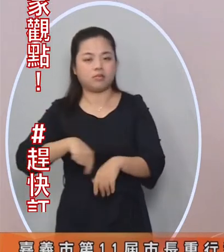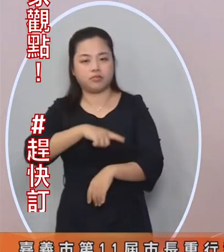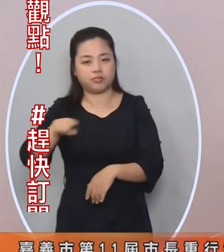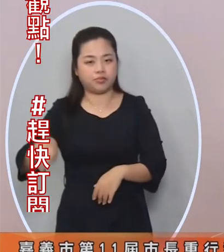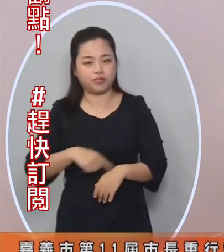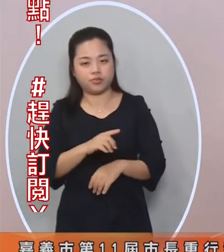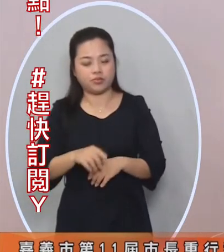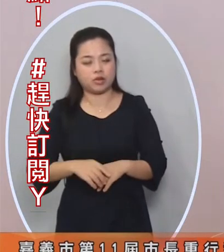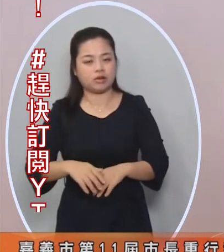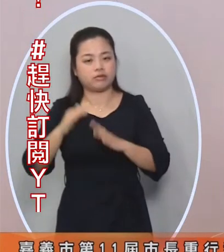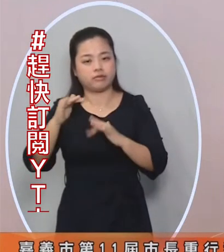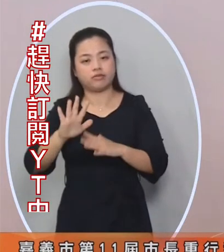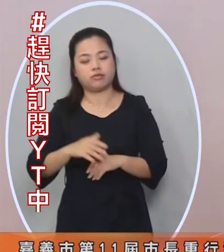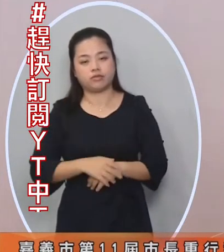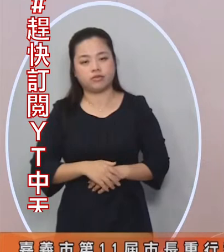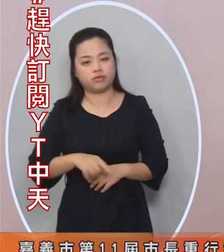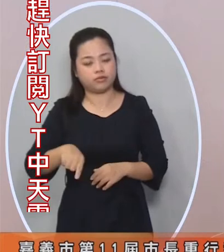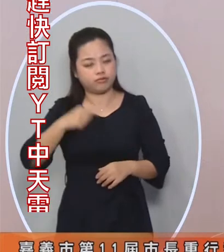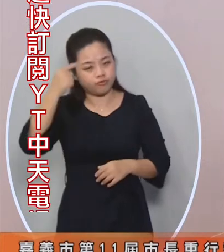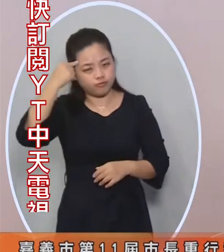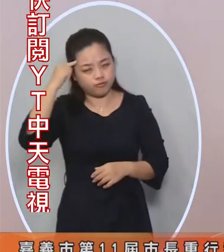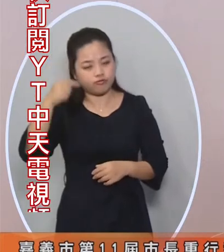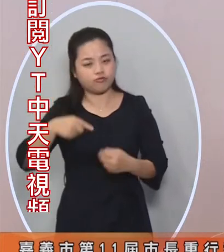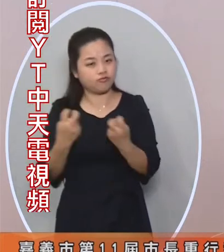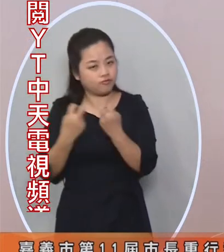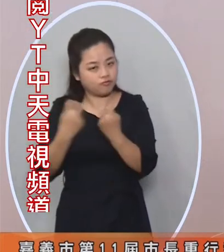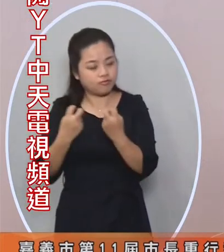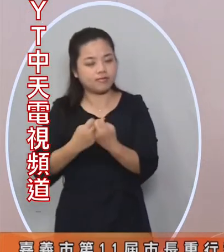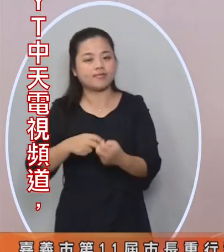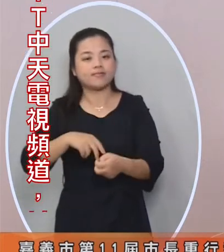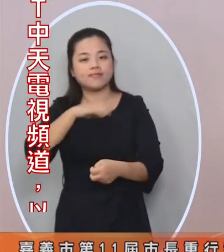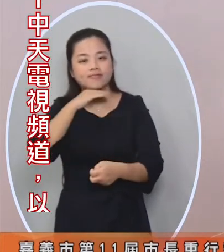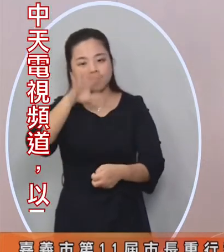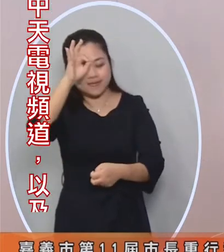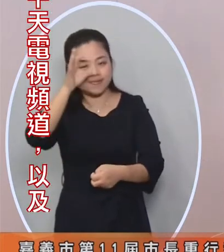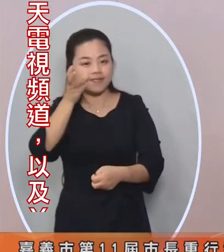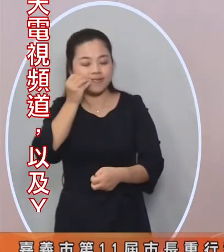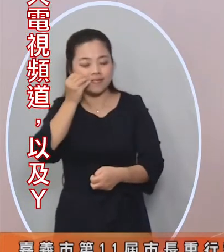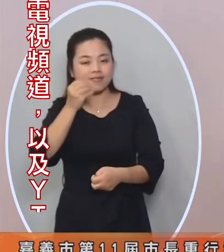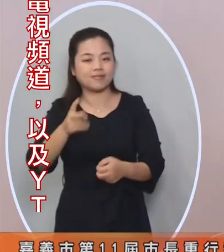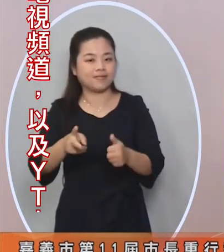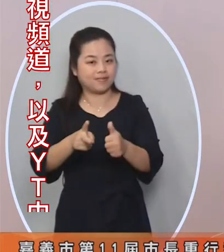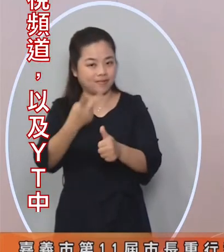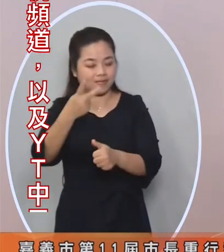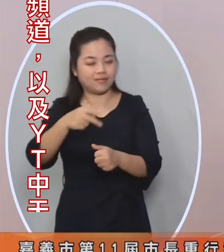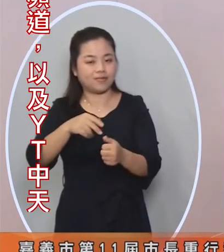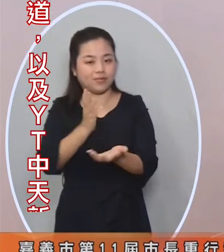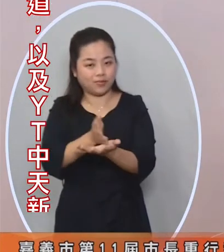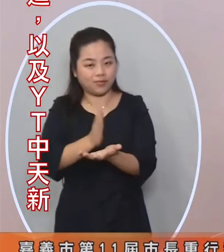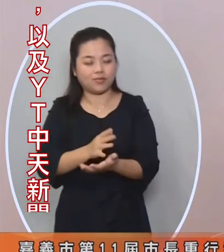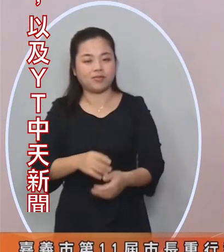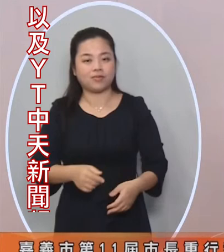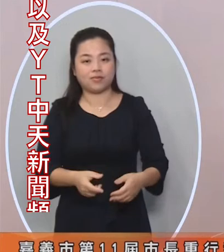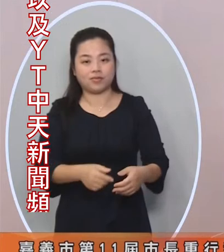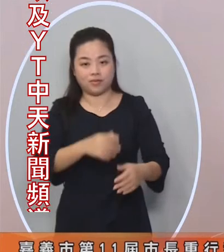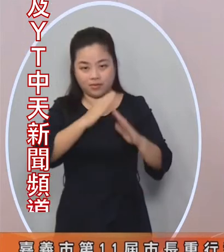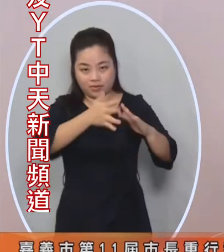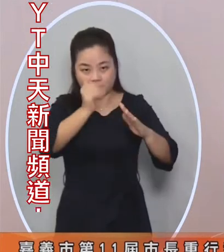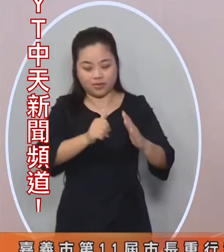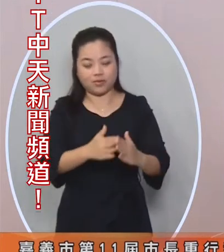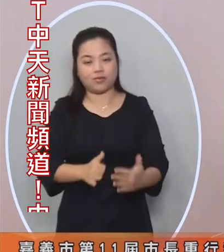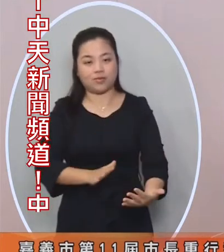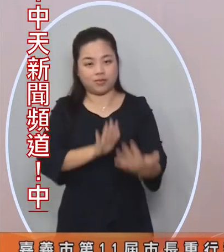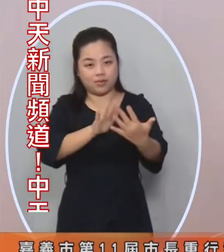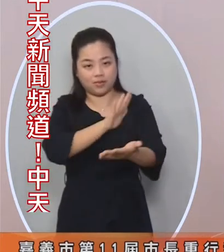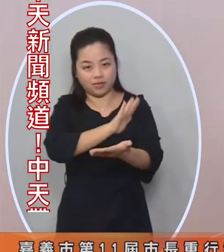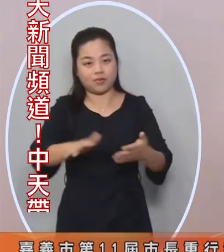制。那嘉义市要如何想办法？请大家等一下看第二轮。所以告诉大家，一个市长必须面